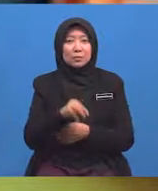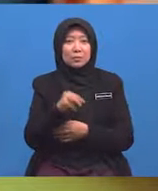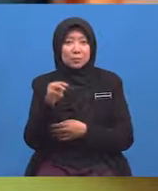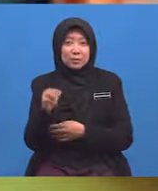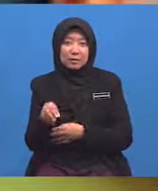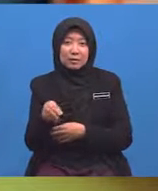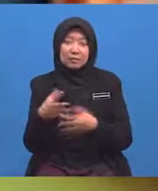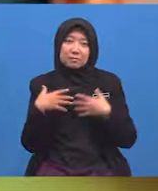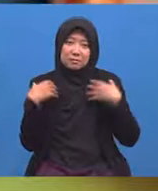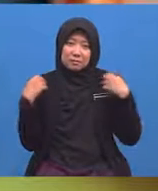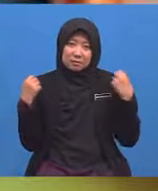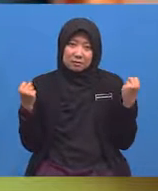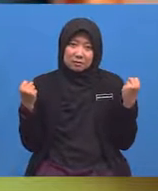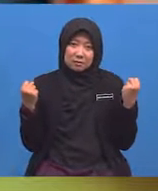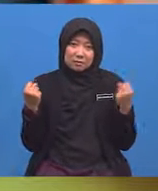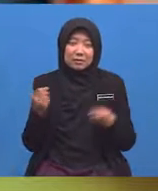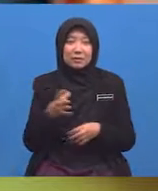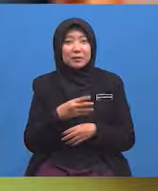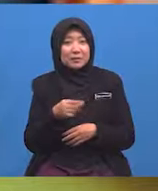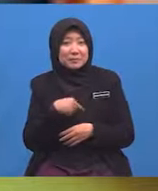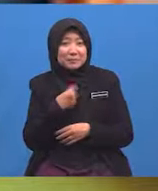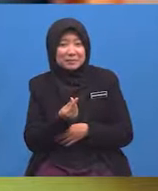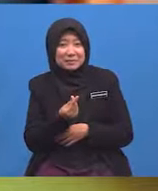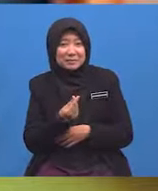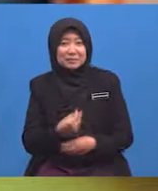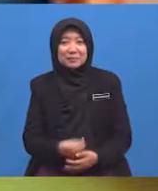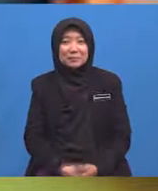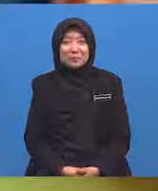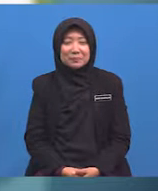berada dalam keadaan sihat dan gembira.